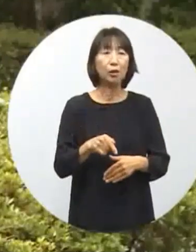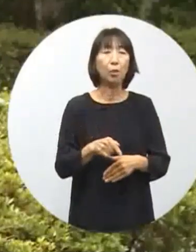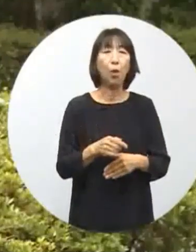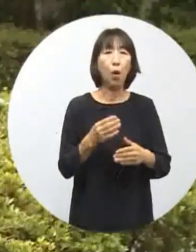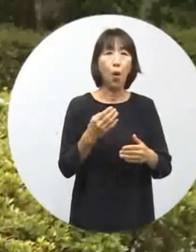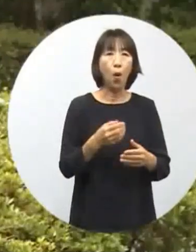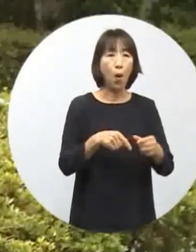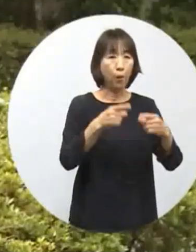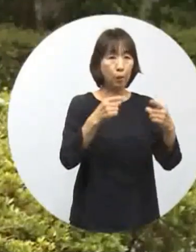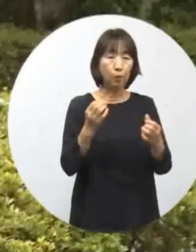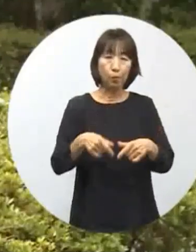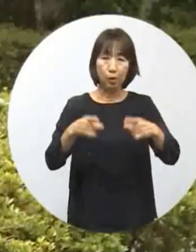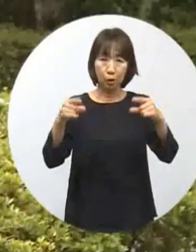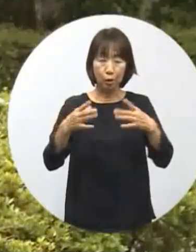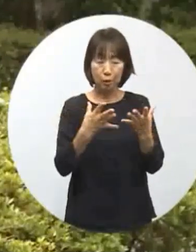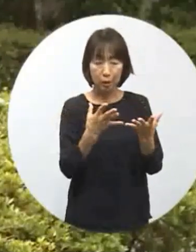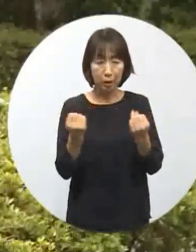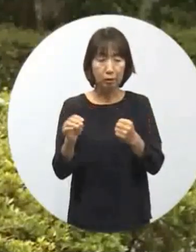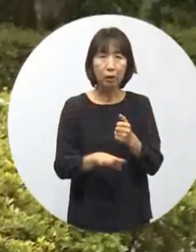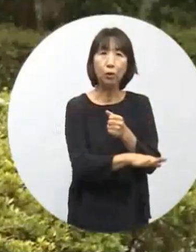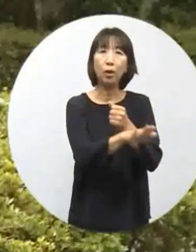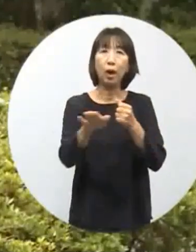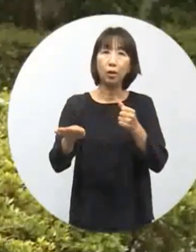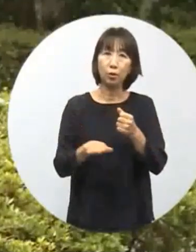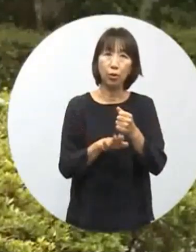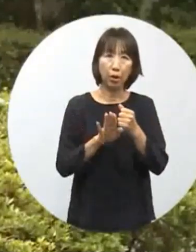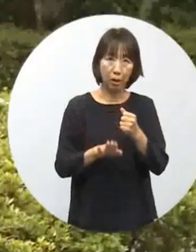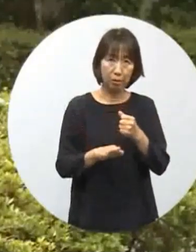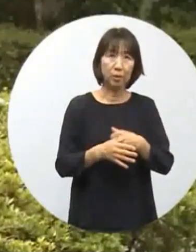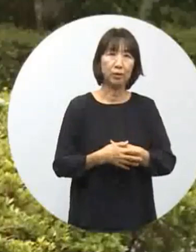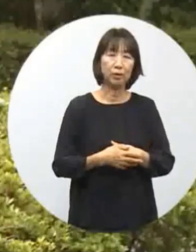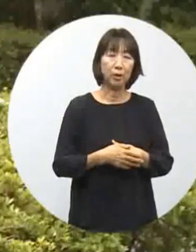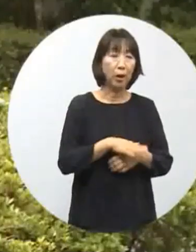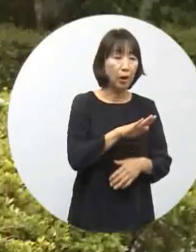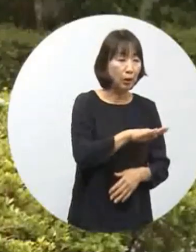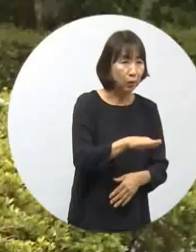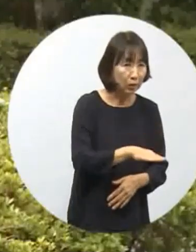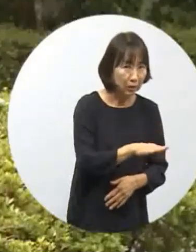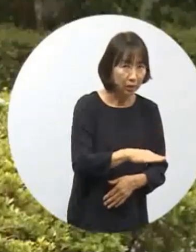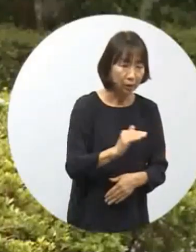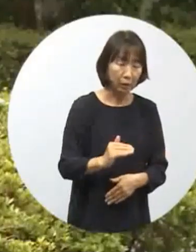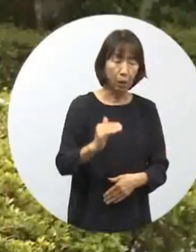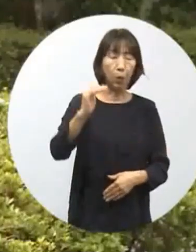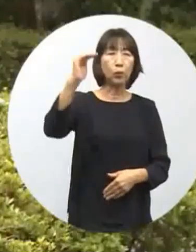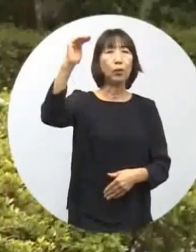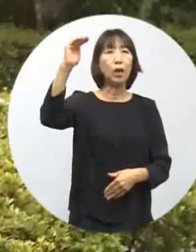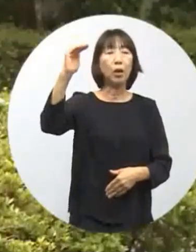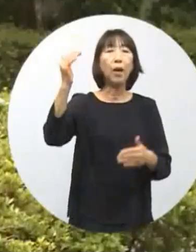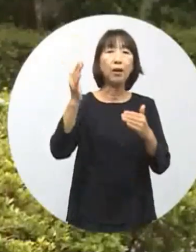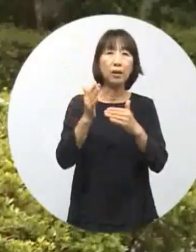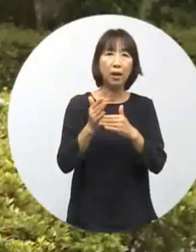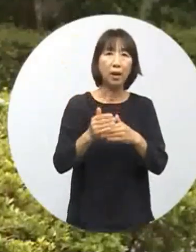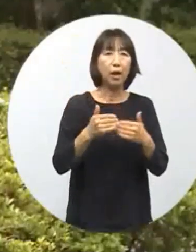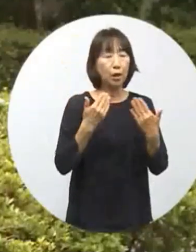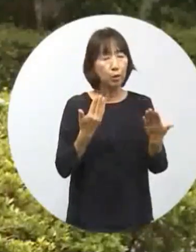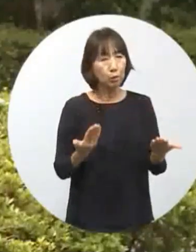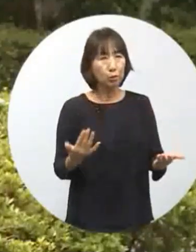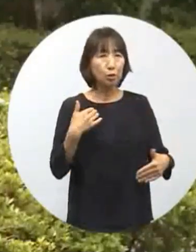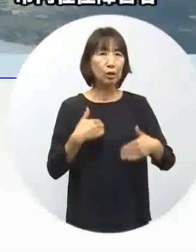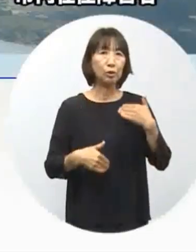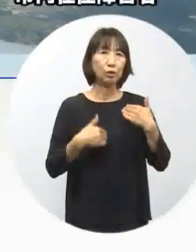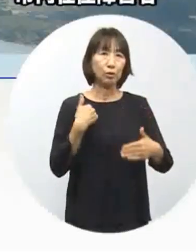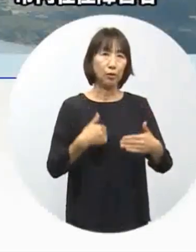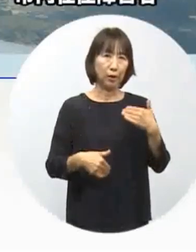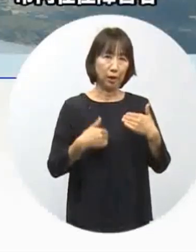豊かな環境にある美術館です。小さなお子さんから大人までゆっくりくつろげる